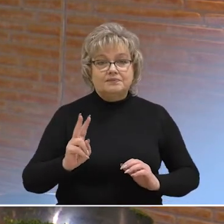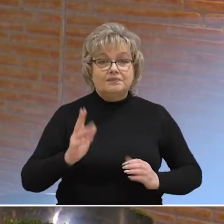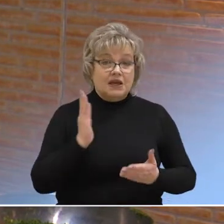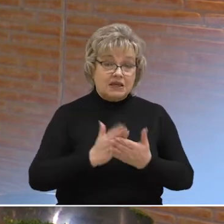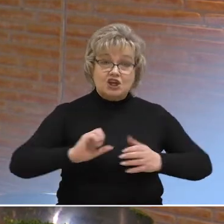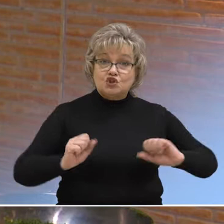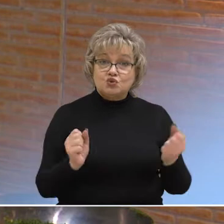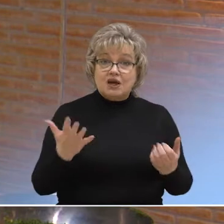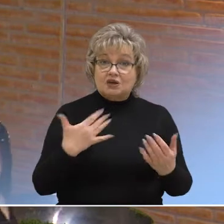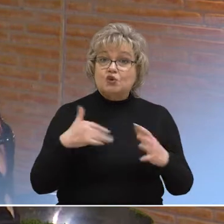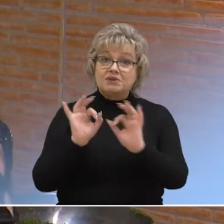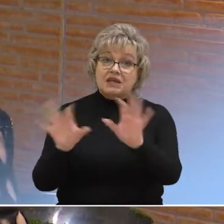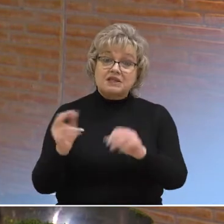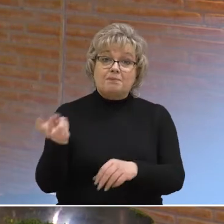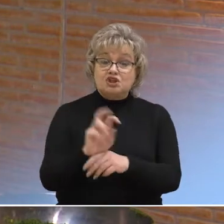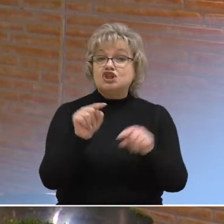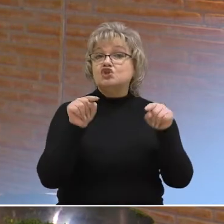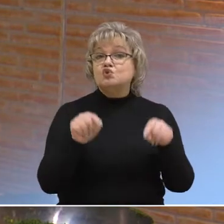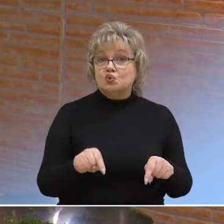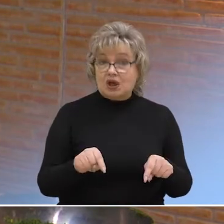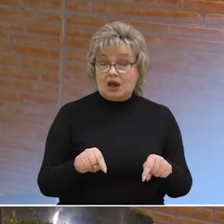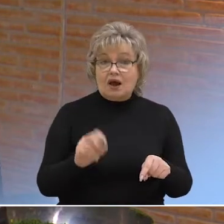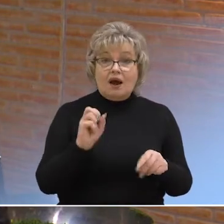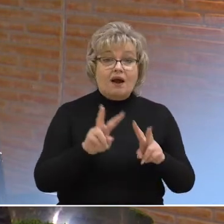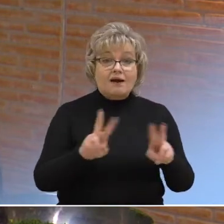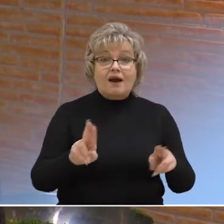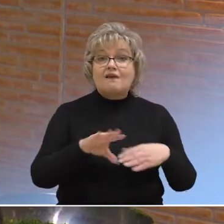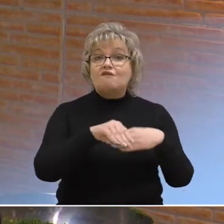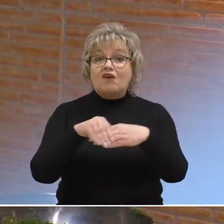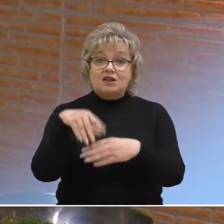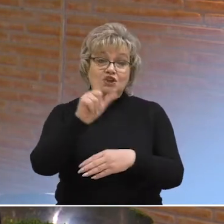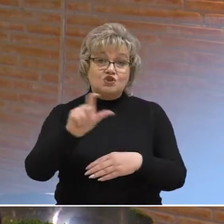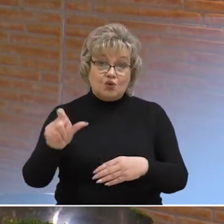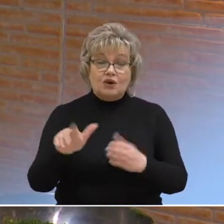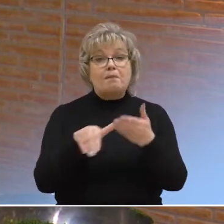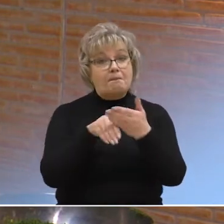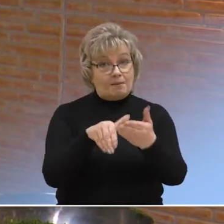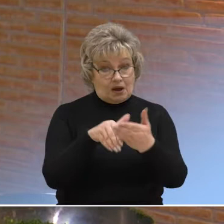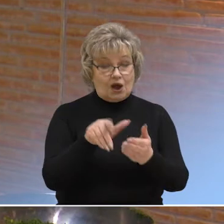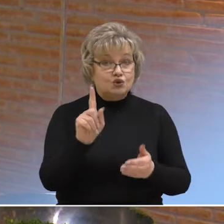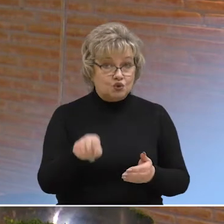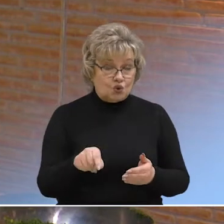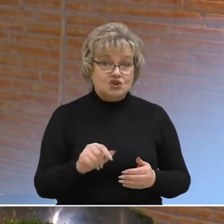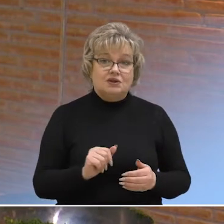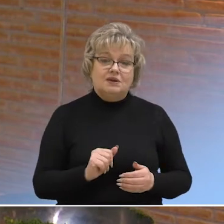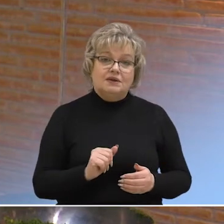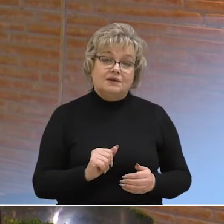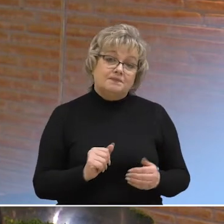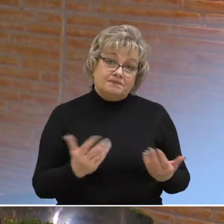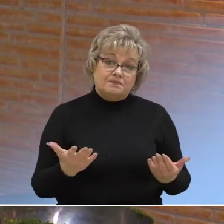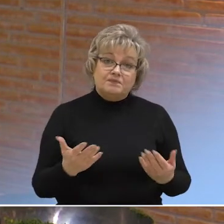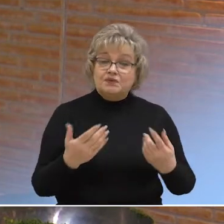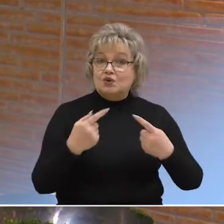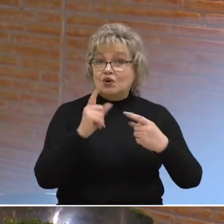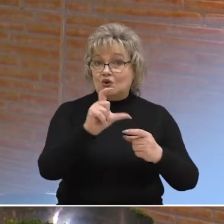есть друзья, которые мне рассказали, они пришли сюда как волонтеры, вот, и помогают тоже. Поэтому вот очень,